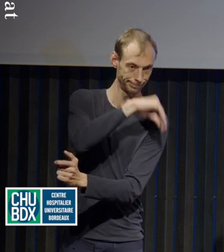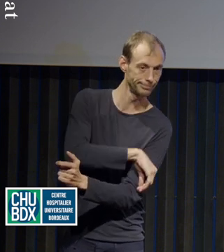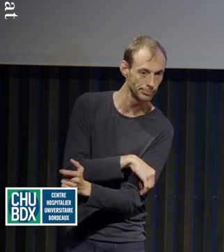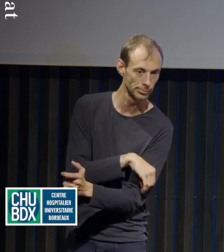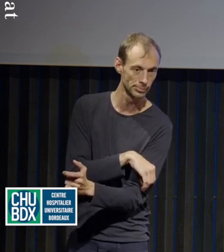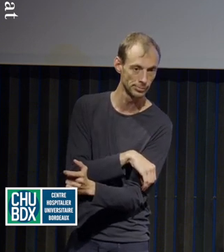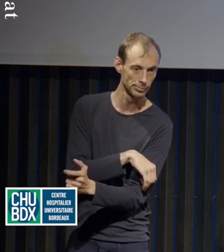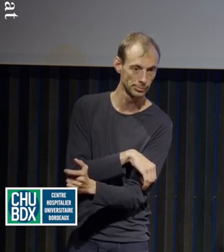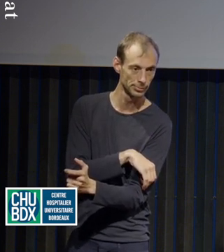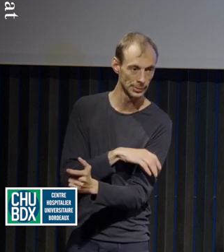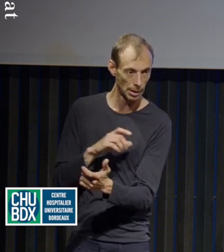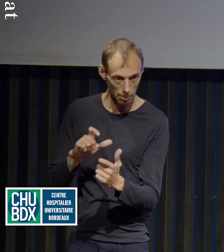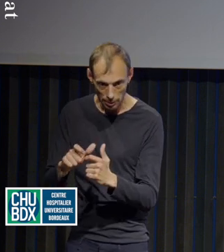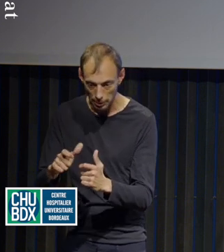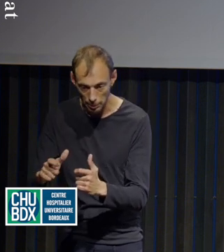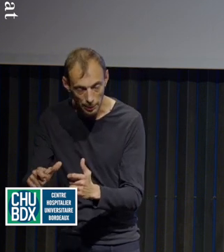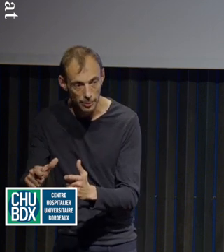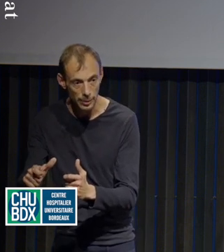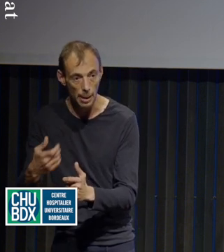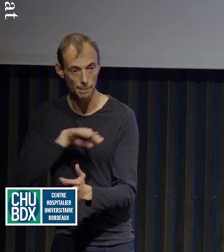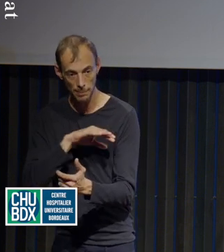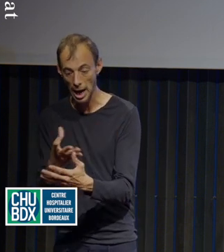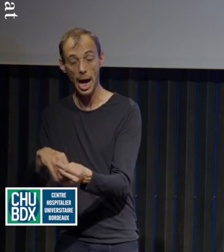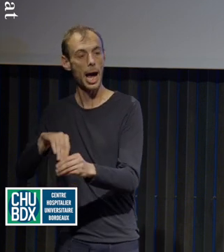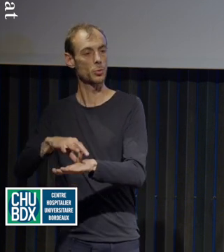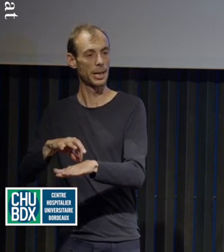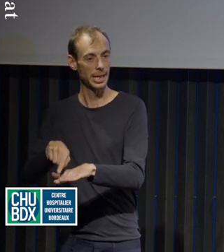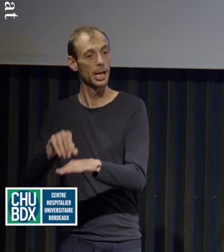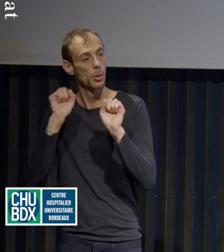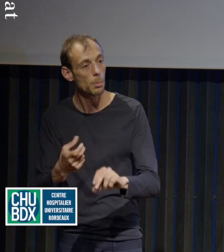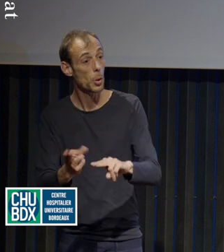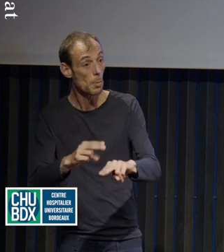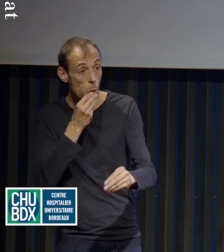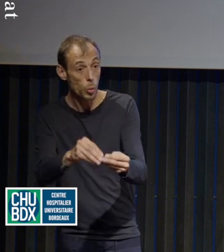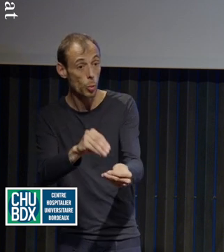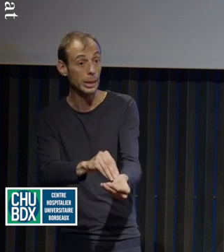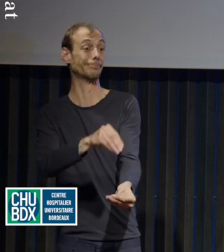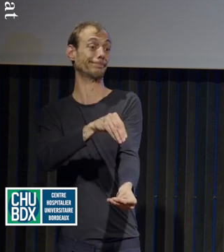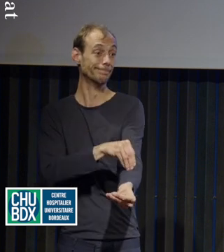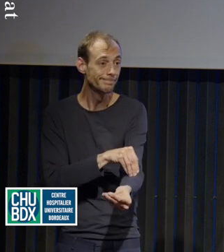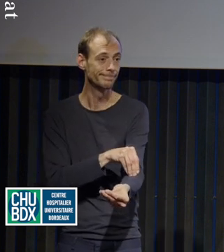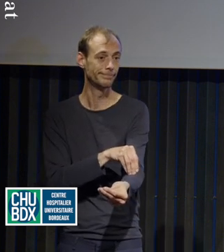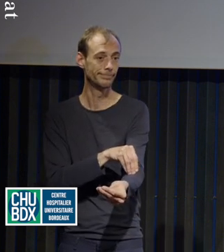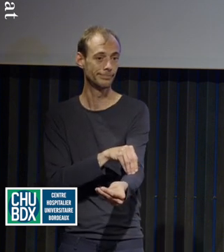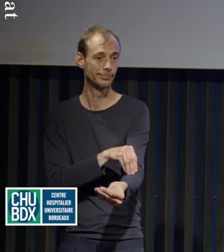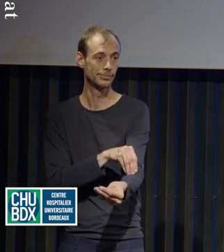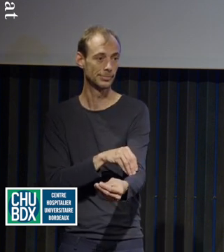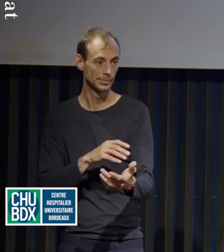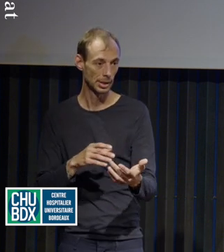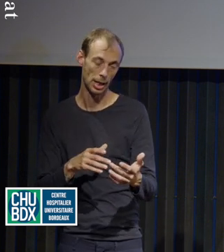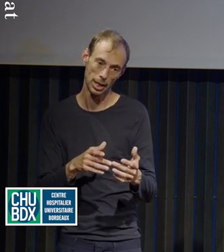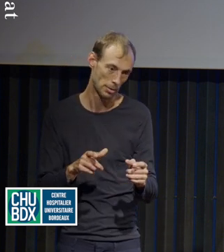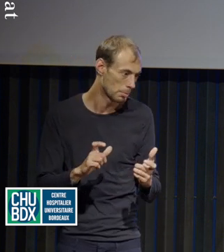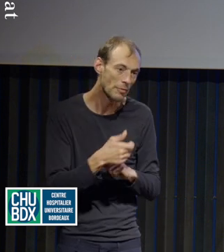donc être à l'origine d'une mortalité prématurée et également de conséquences importantes sur le plan